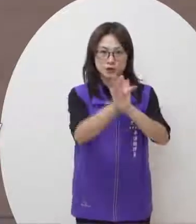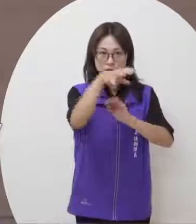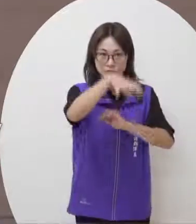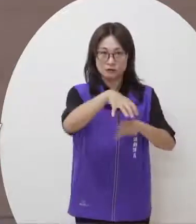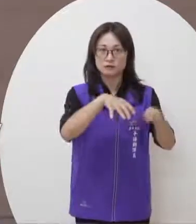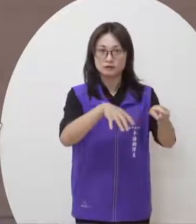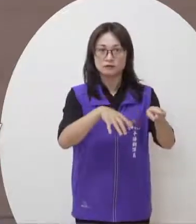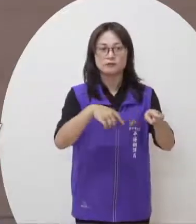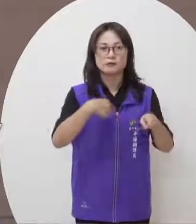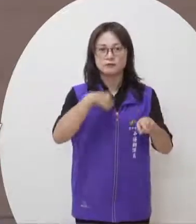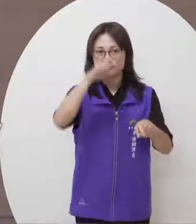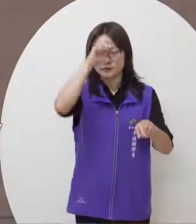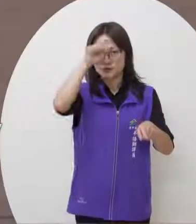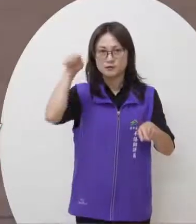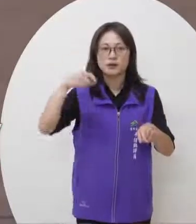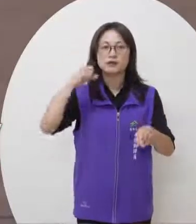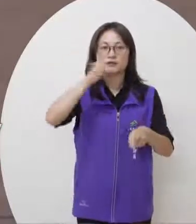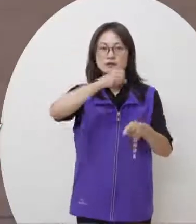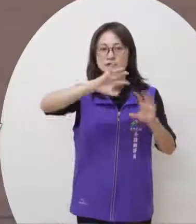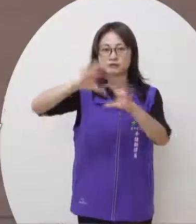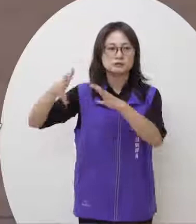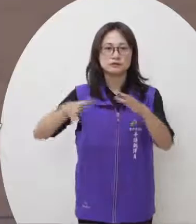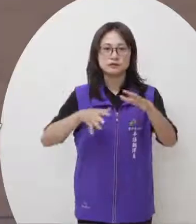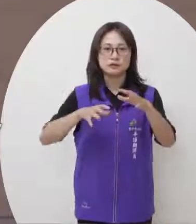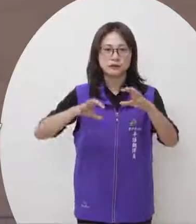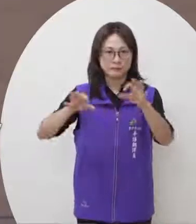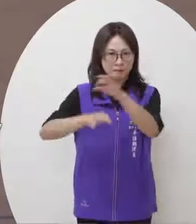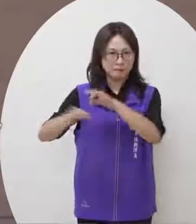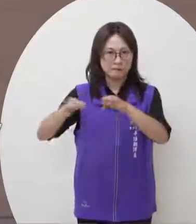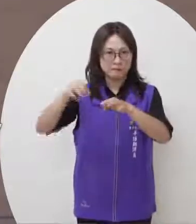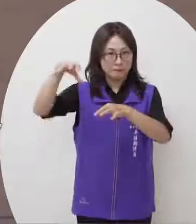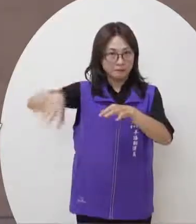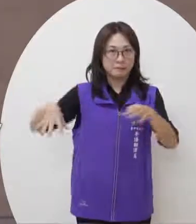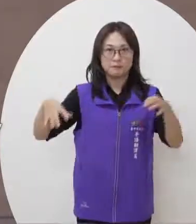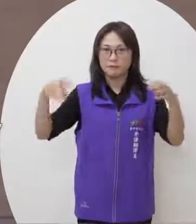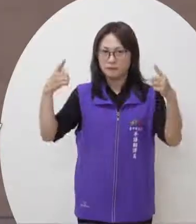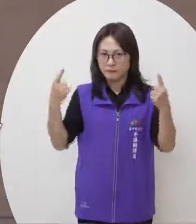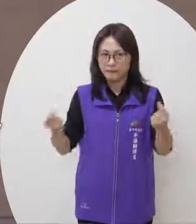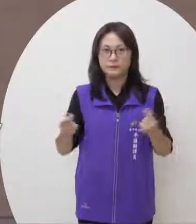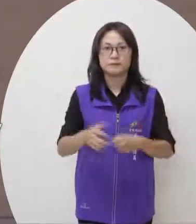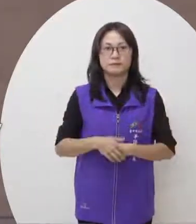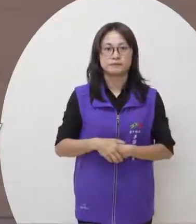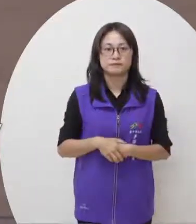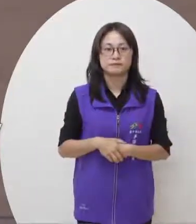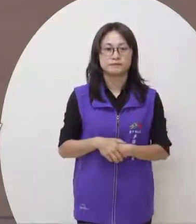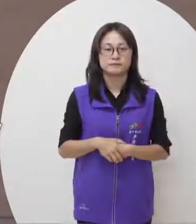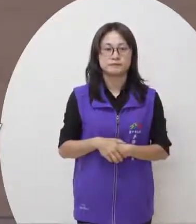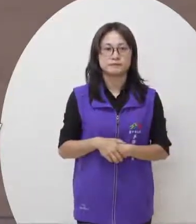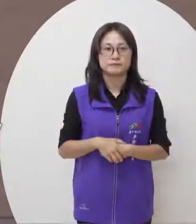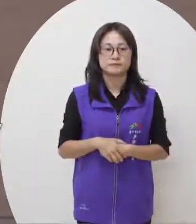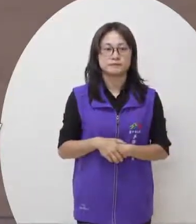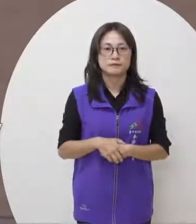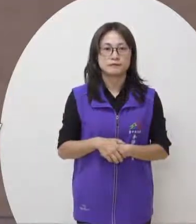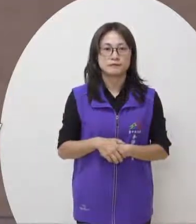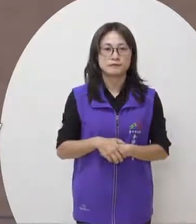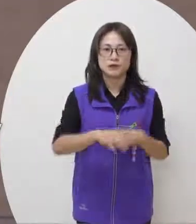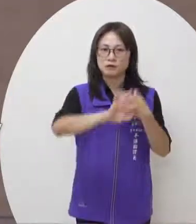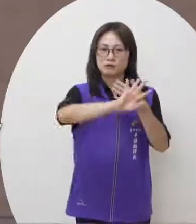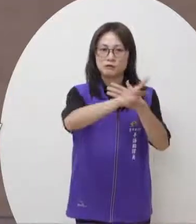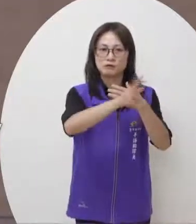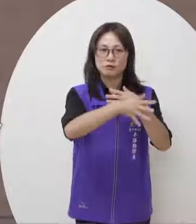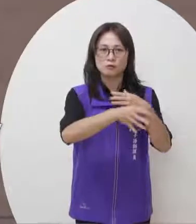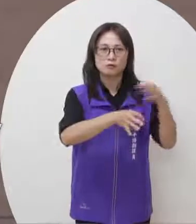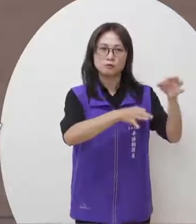要盖得像台北世贸一样哈，那未来我们的这个国际的贸易商哈可以到台湾来采